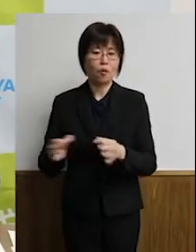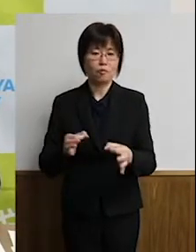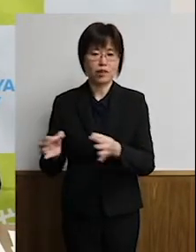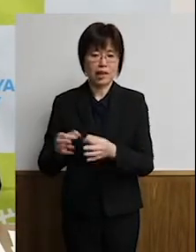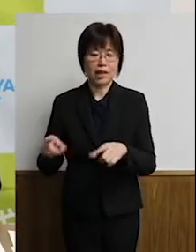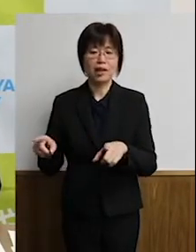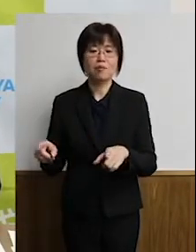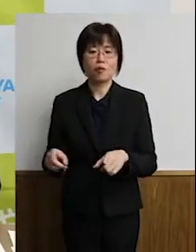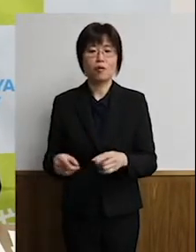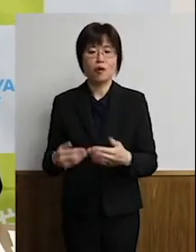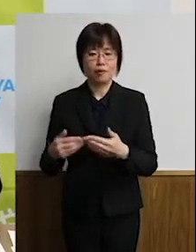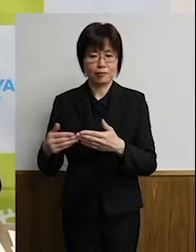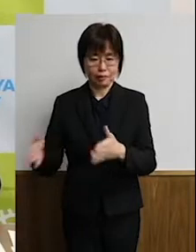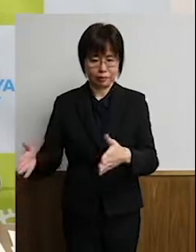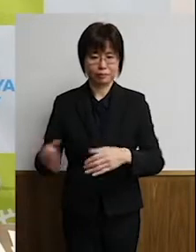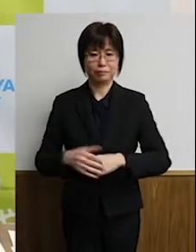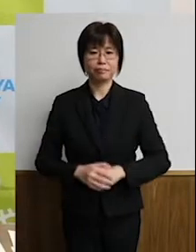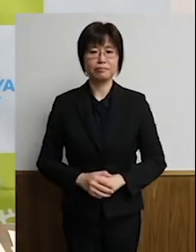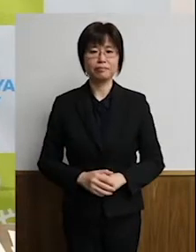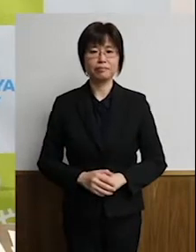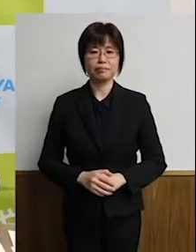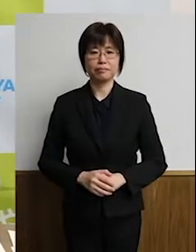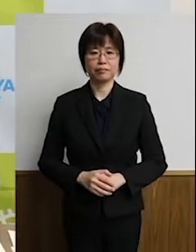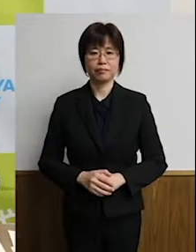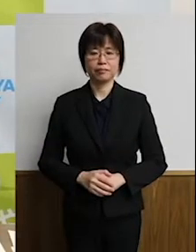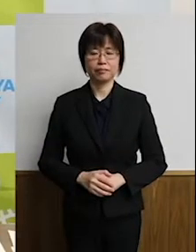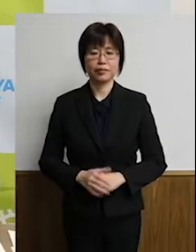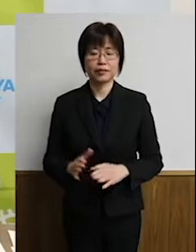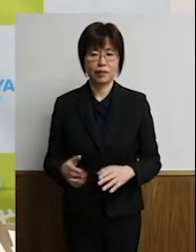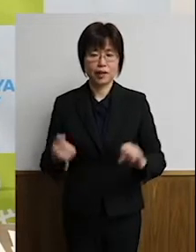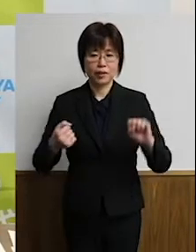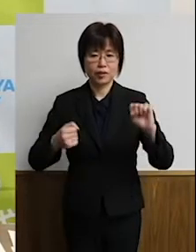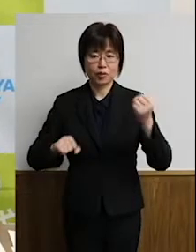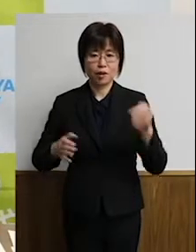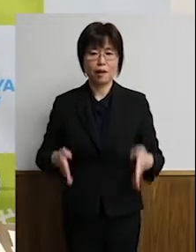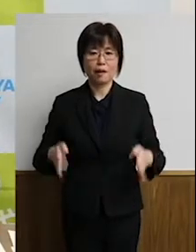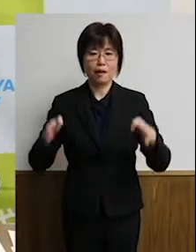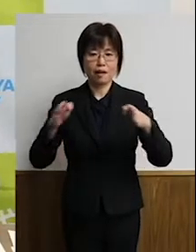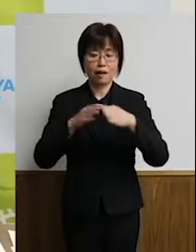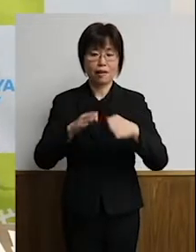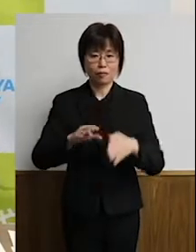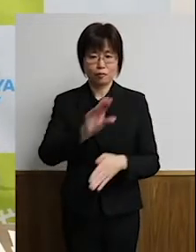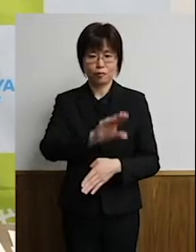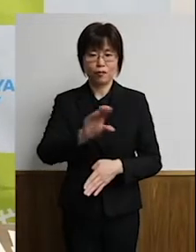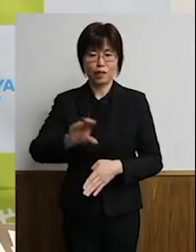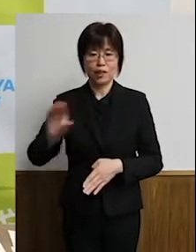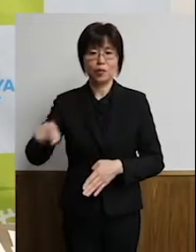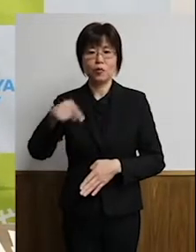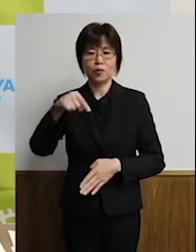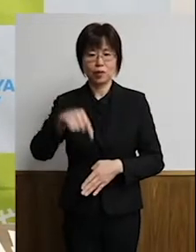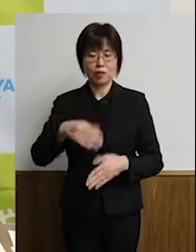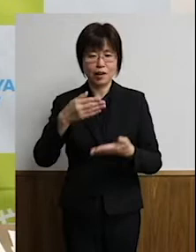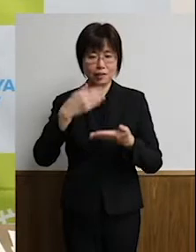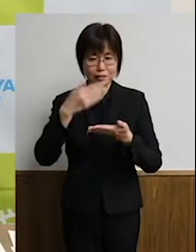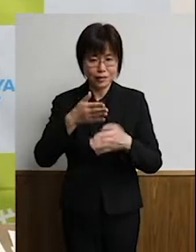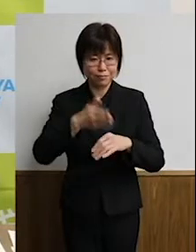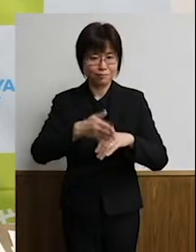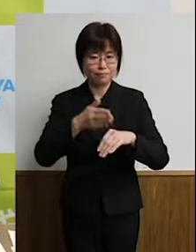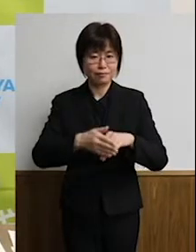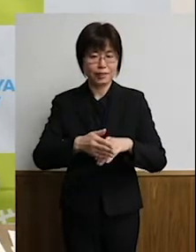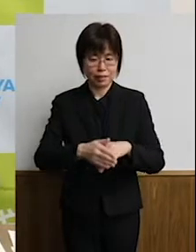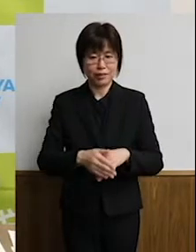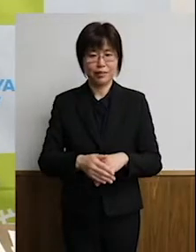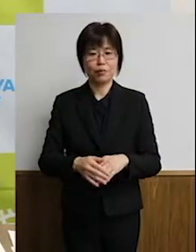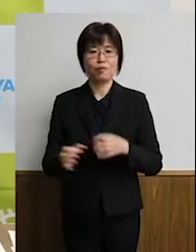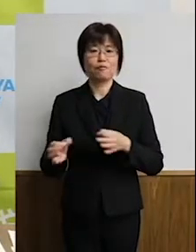も同時に営業を開始いたします。そして大河ドラマ館駐車場ではキッチンカーの営業